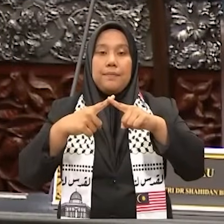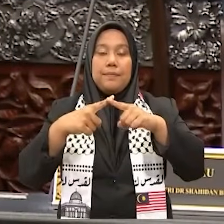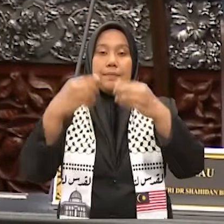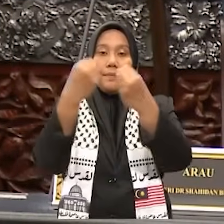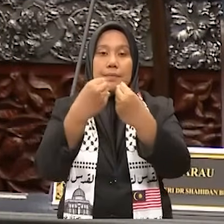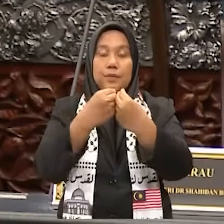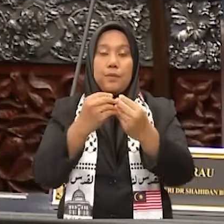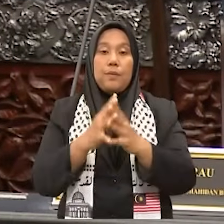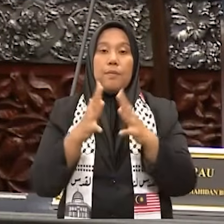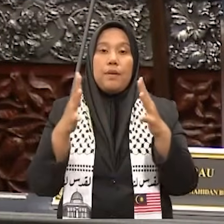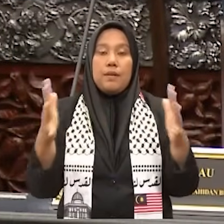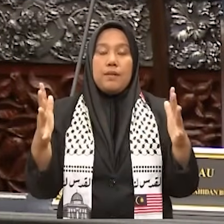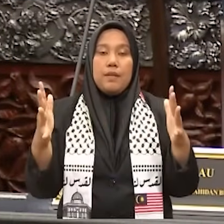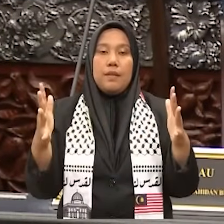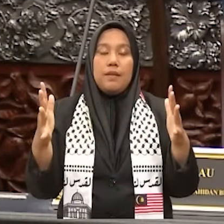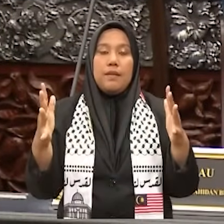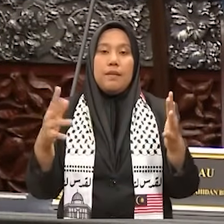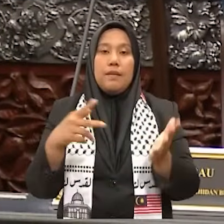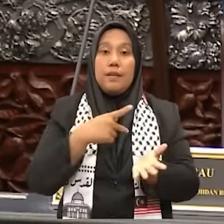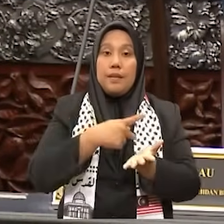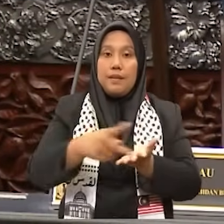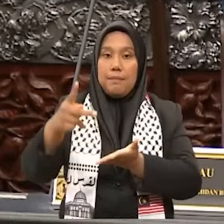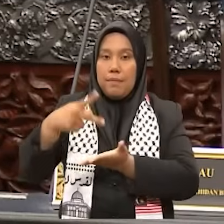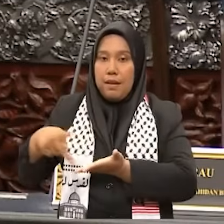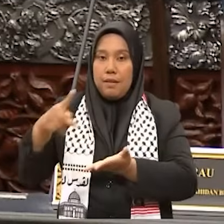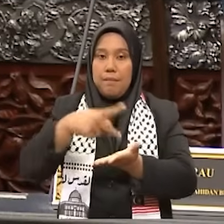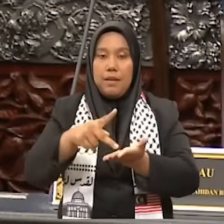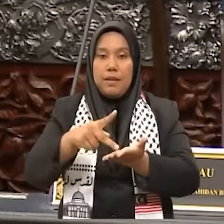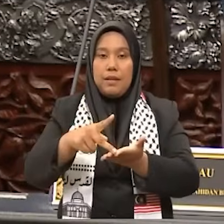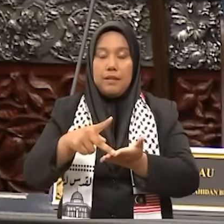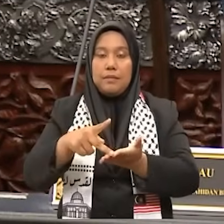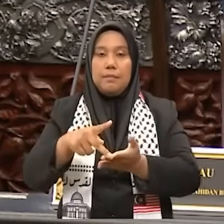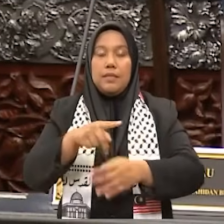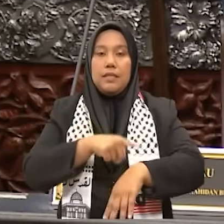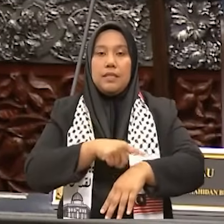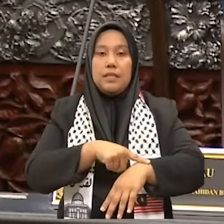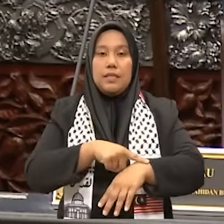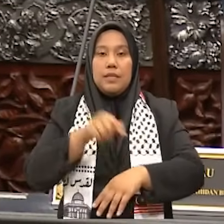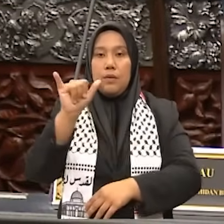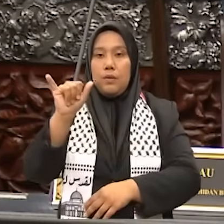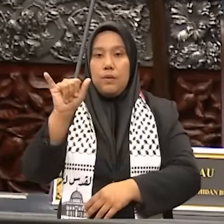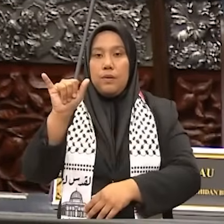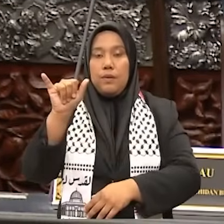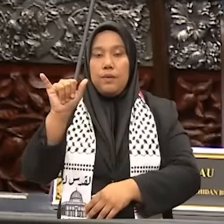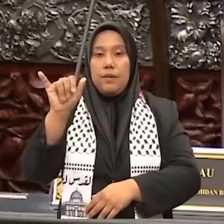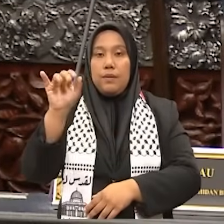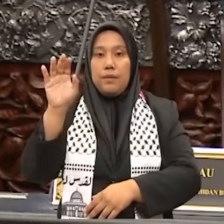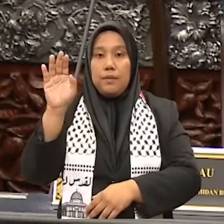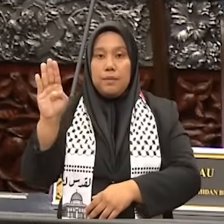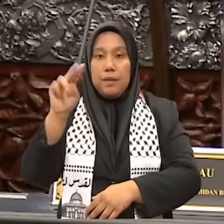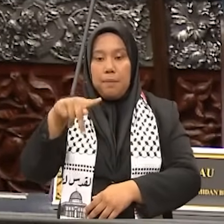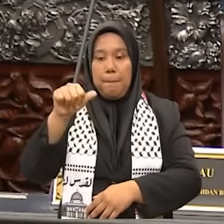jumlah yang besar yang dibelanjakan pada zaman Yang Berhormat Paguh menjadi Perdana Menteri itu